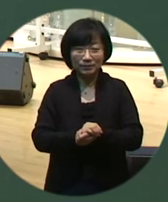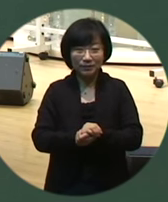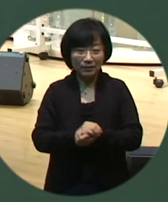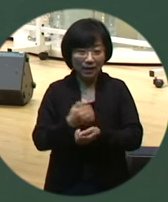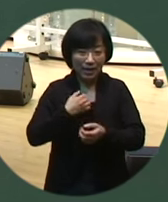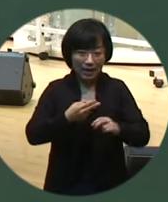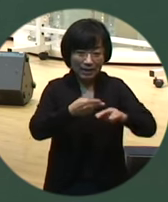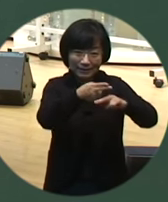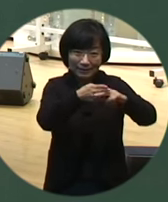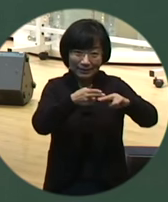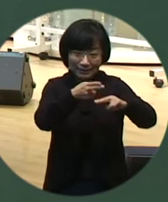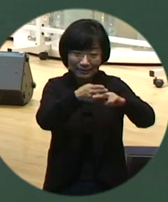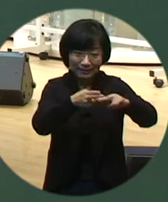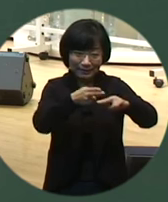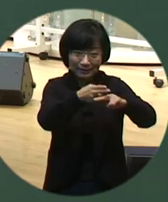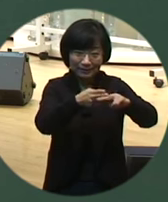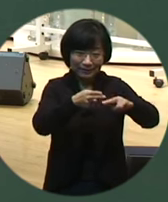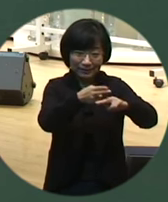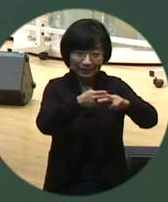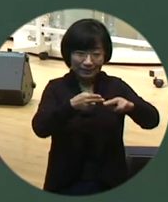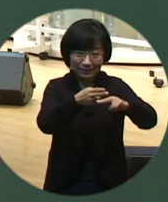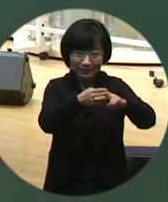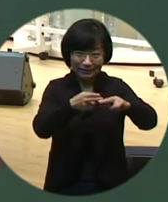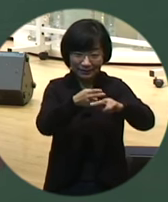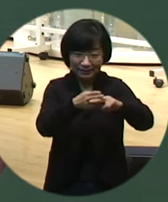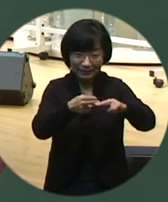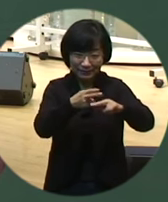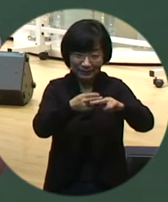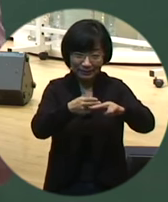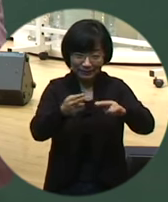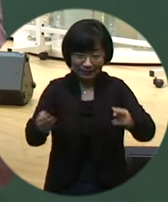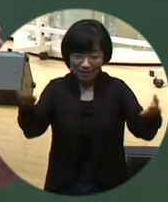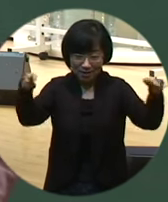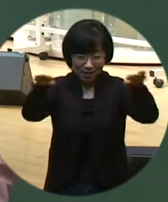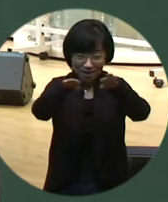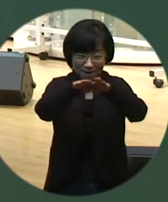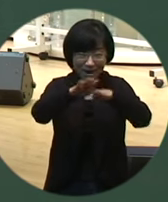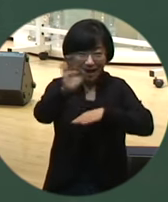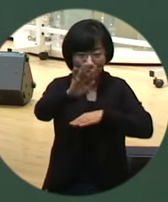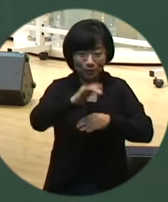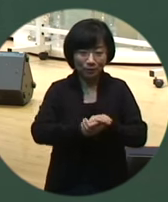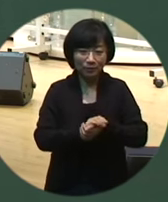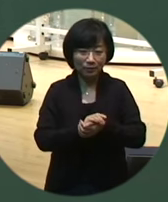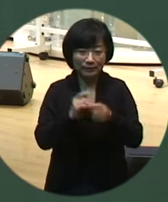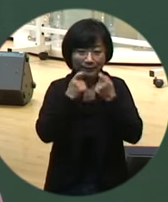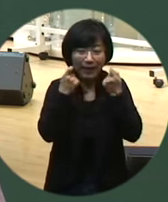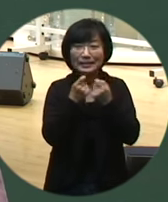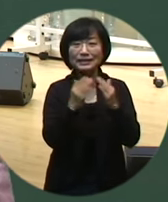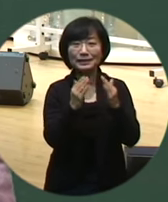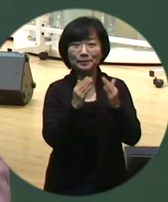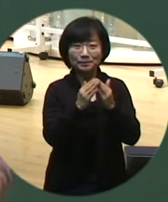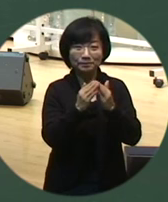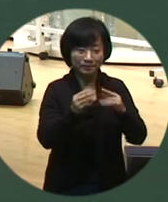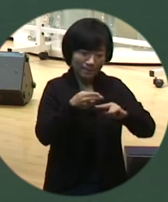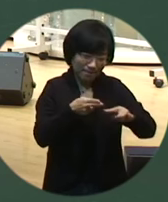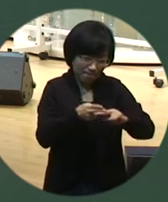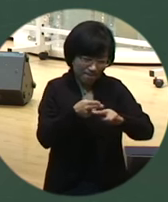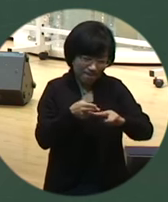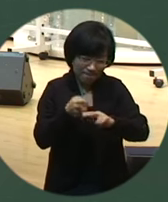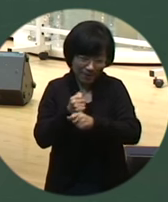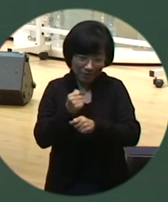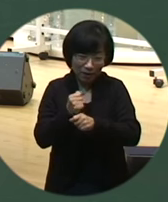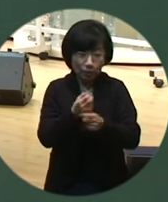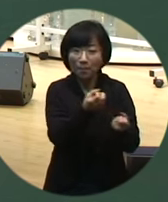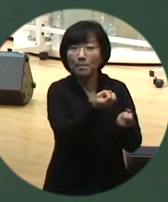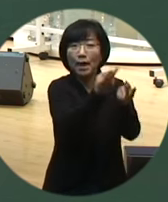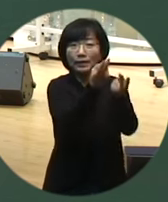음식을 준비해서 이렇게 배달해 주는 그 식당을 해요. And she runs this catering business in her home, out of her home. She makes meals and then